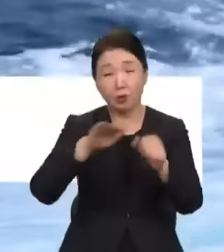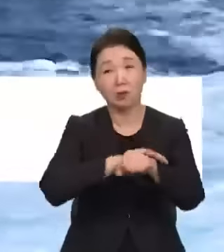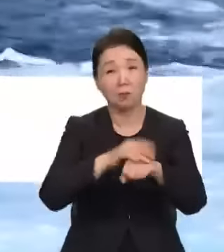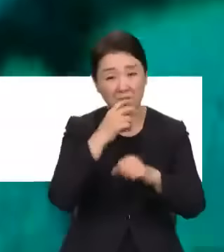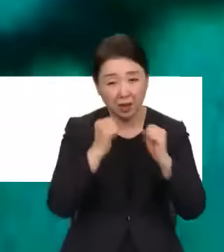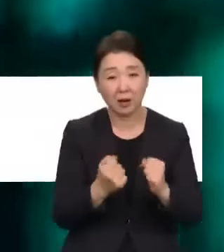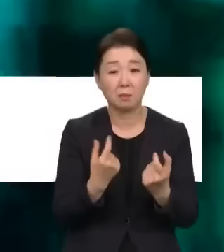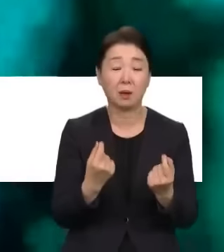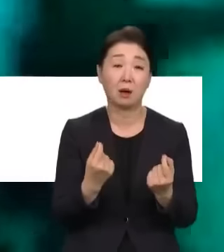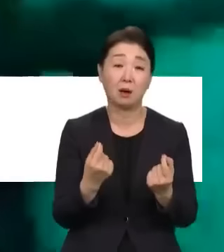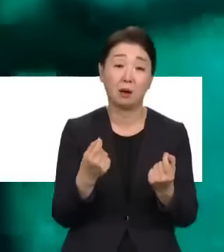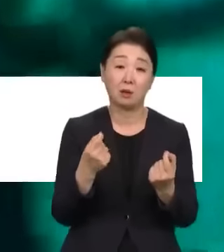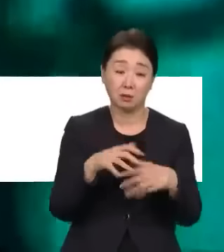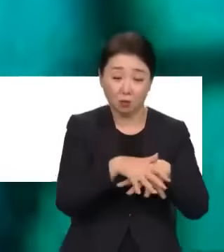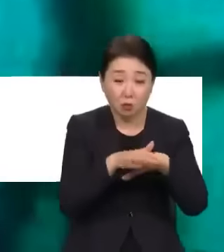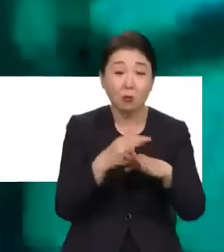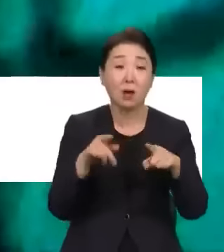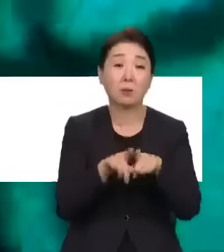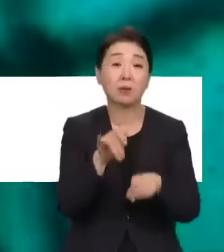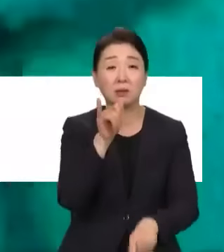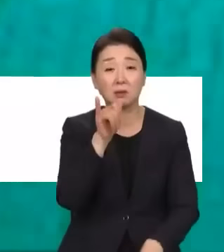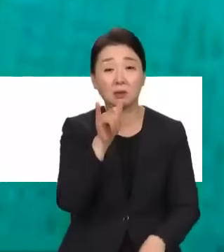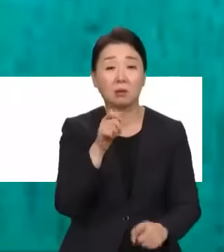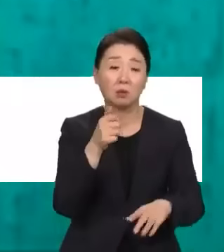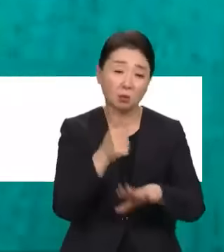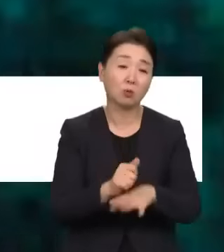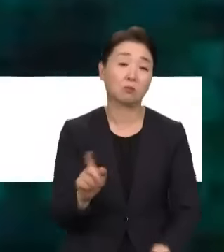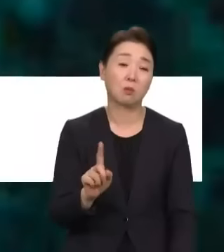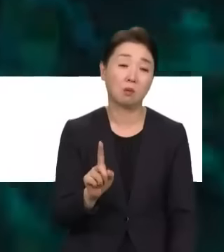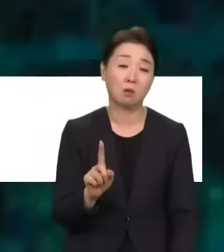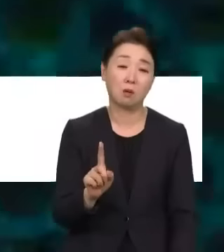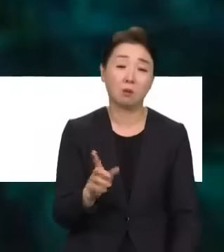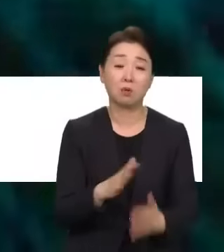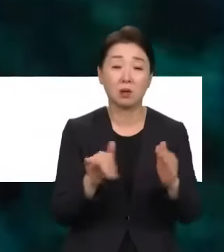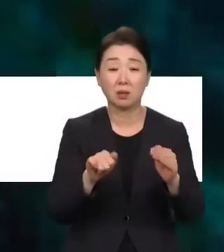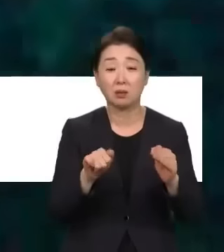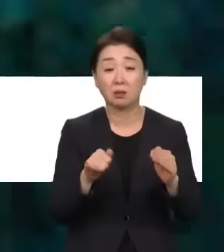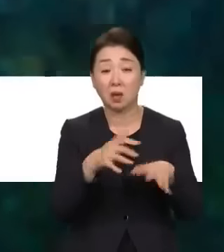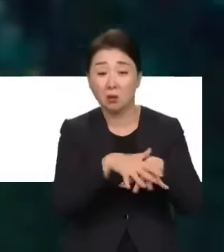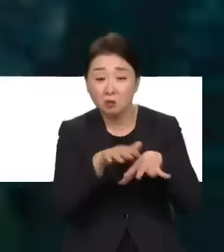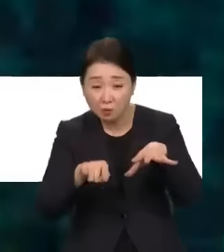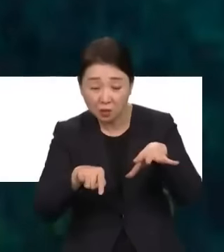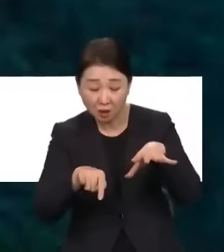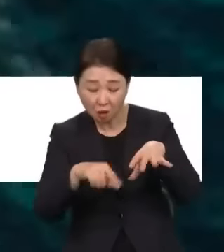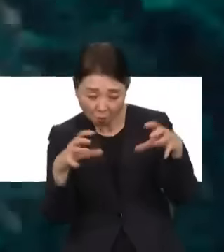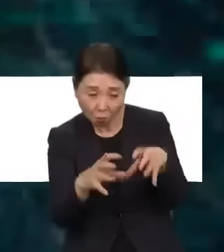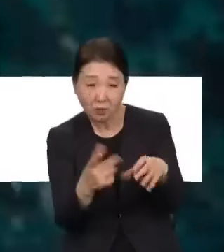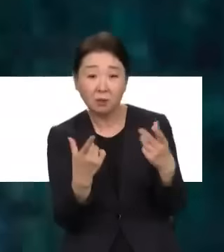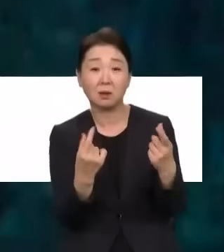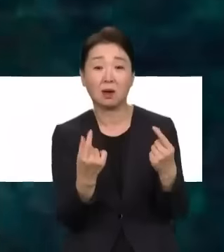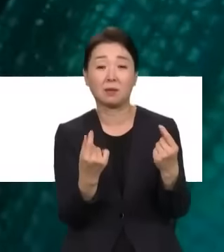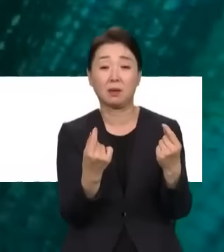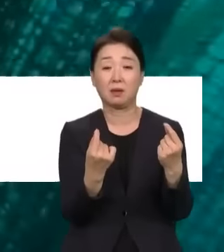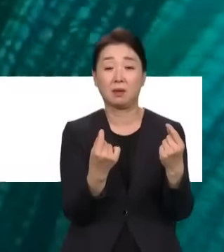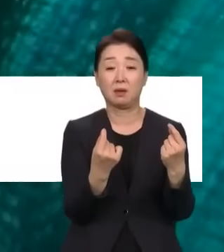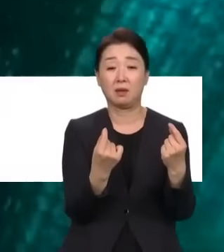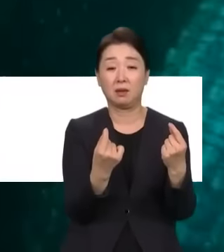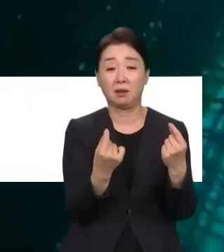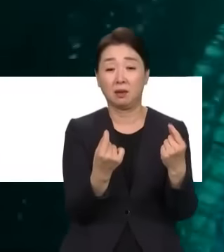생각했었거든요. 근데 그물하고 같이 이렇게 너무 짓으니까 우리 가족이 전부 다 그물 그거 밑에 다 모여있지